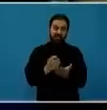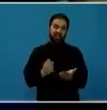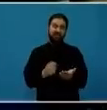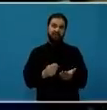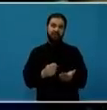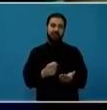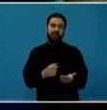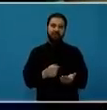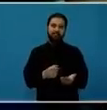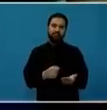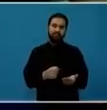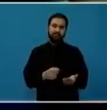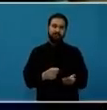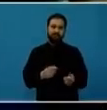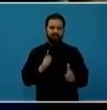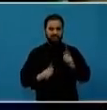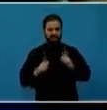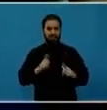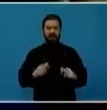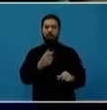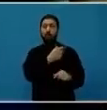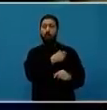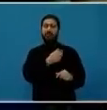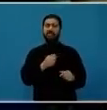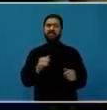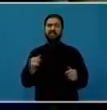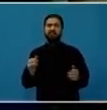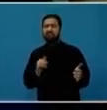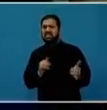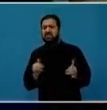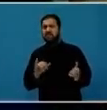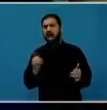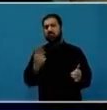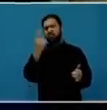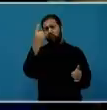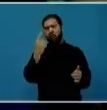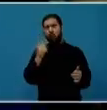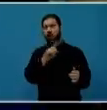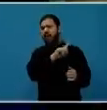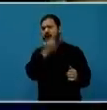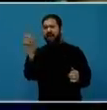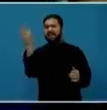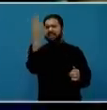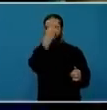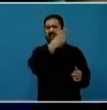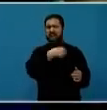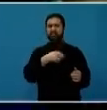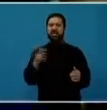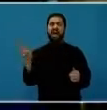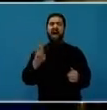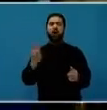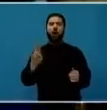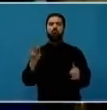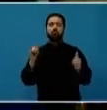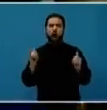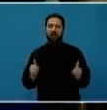celui nedreptățit sau persecutat poate însemna, pe de altă parte, și o neînțelegere a rosturilor